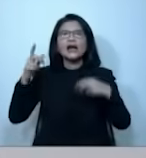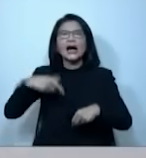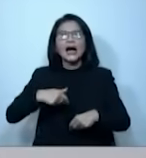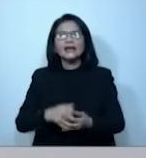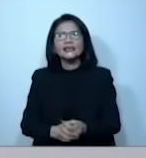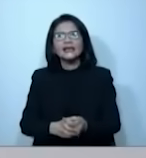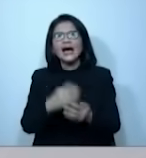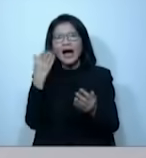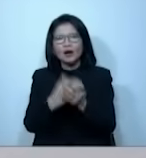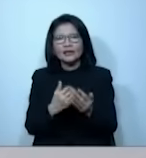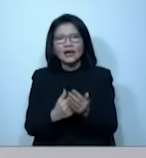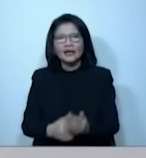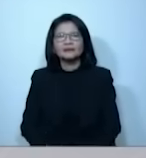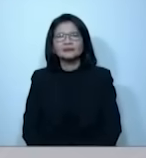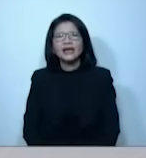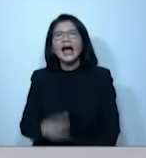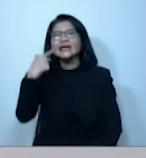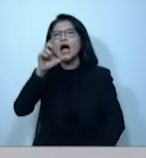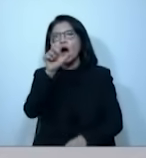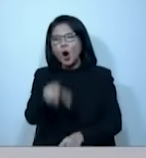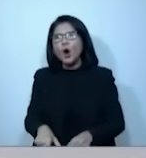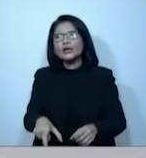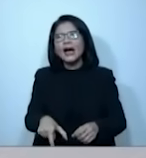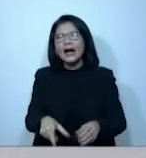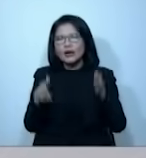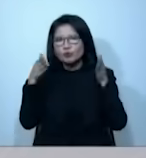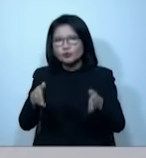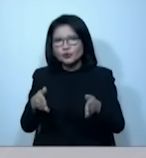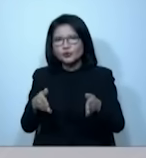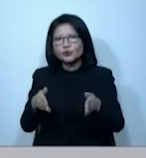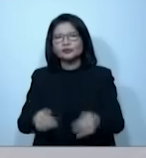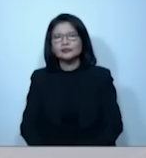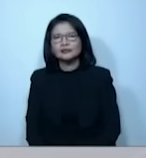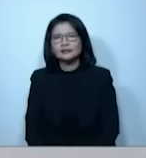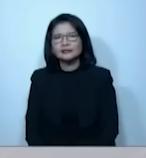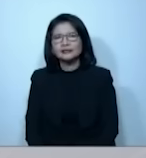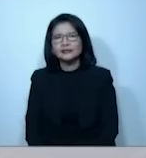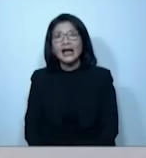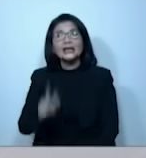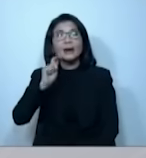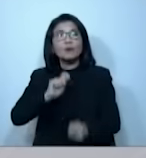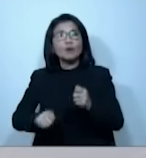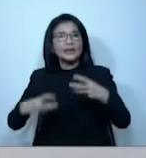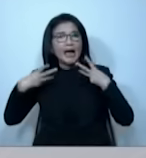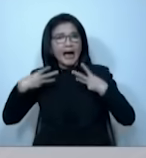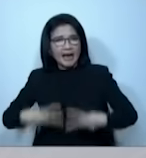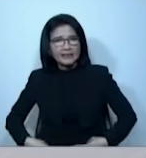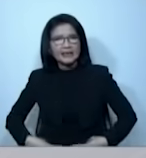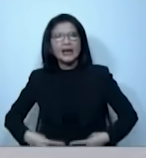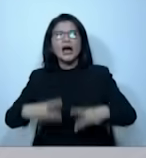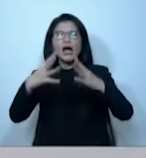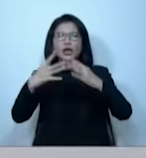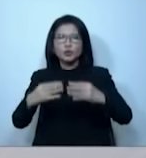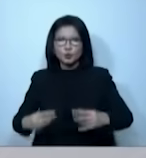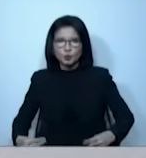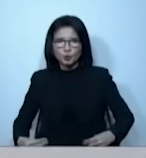ada ordal di mana-mana yang membuat meritokratik enggak berjalan yang membuat etika luntur